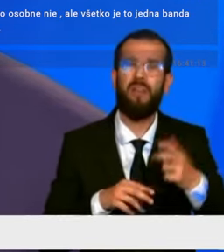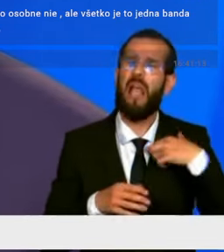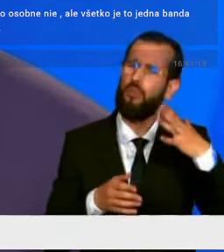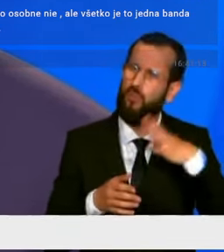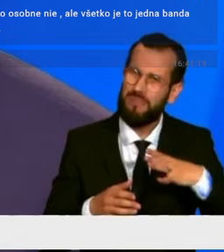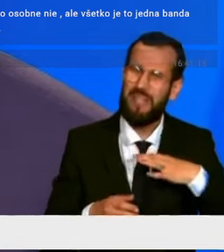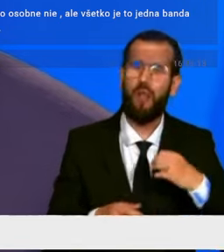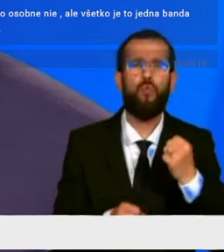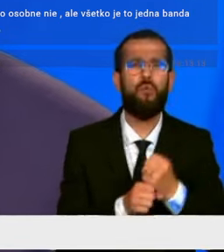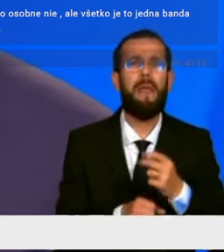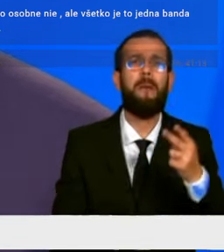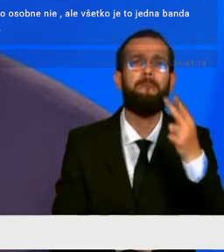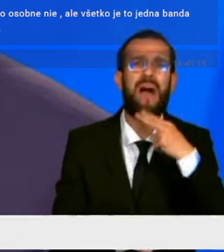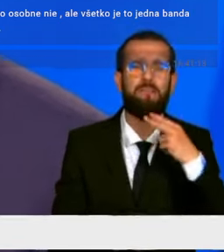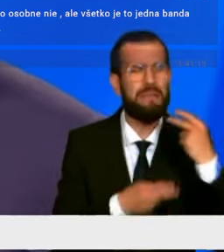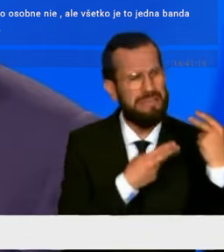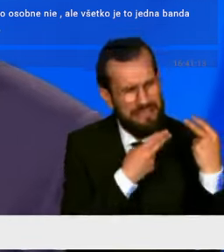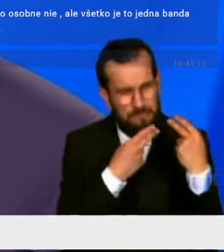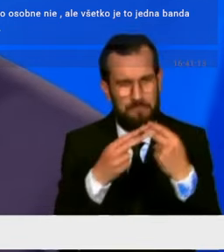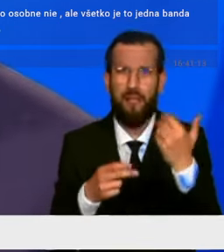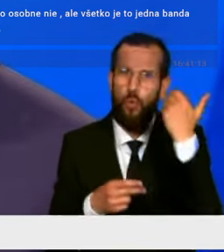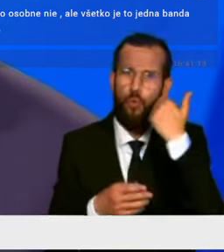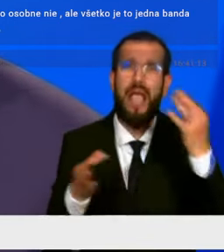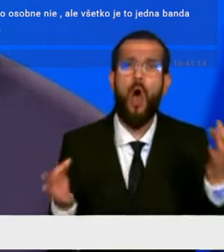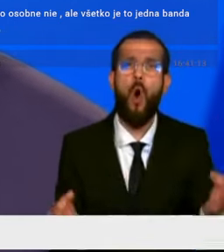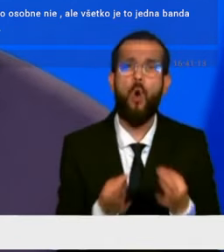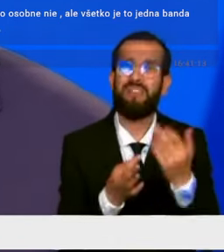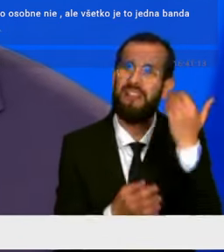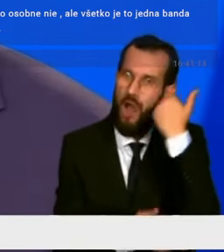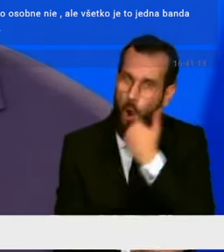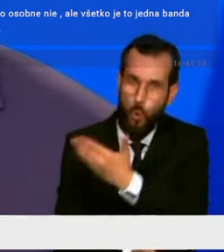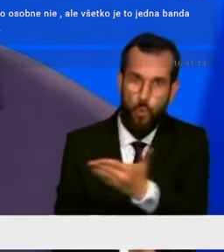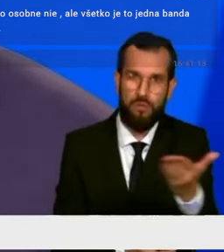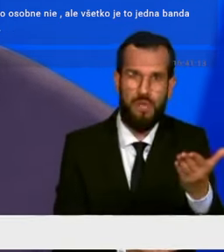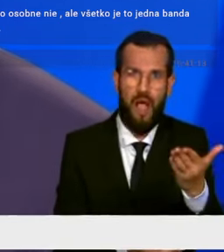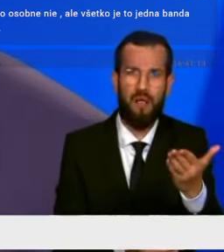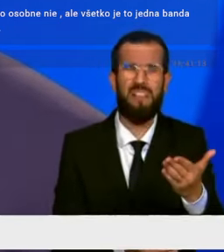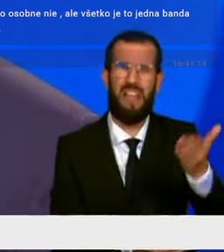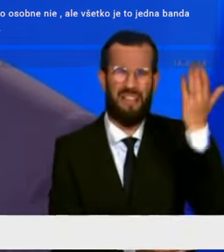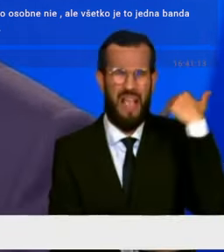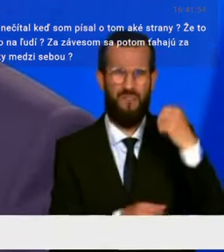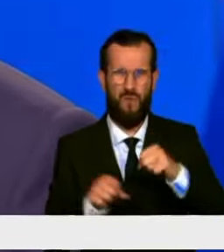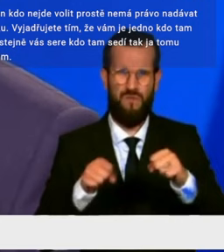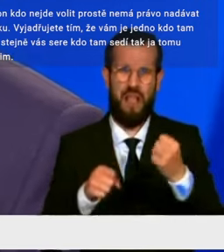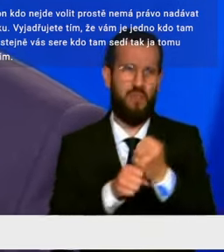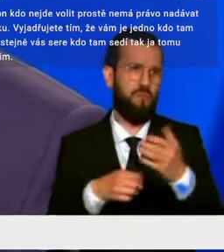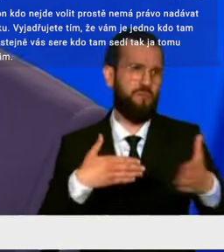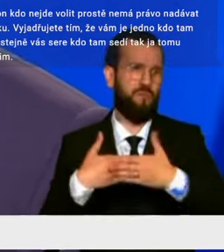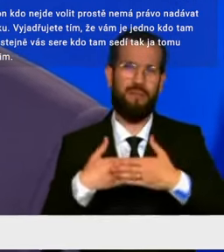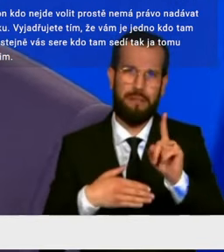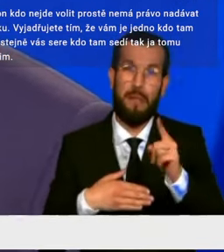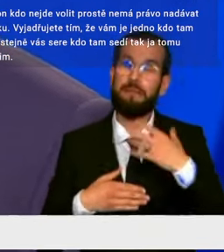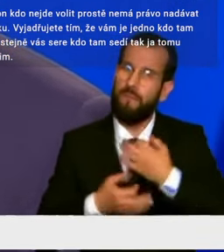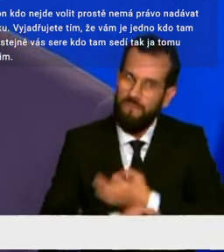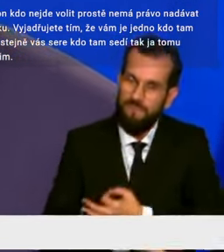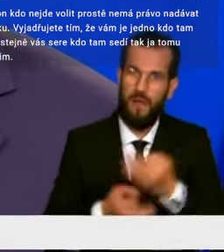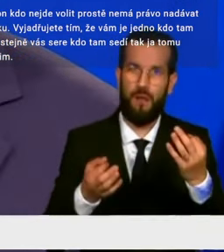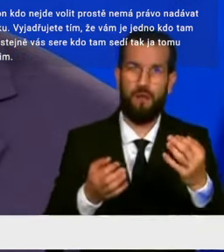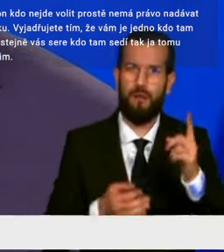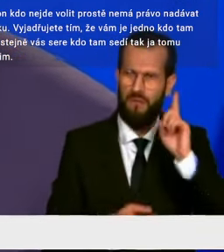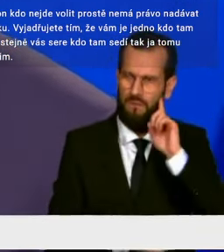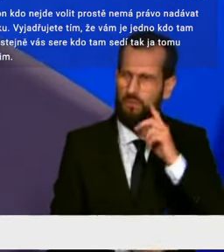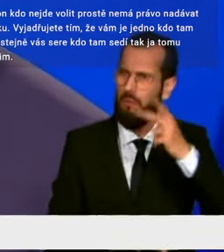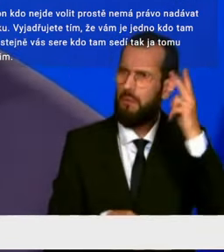spravili v Banskej Bystrici znovu pre ľudí oslavy nie také uzatvorené ako bývalá vláda robila a viete čo som nakoniec musel počuť že